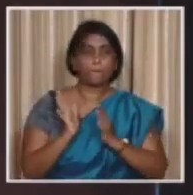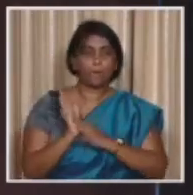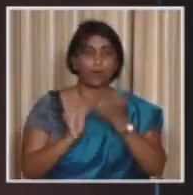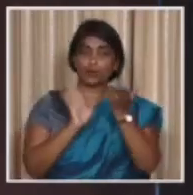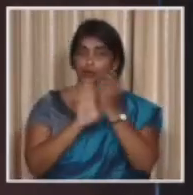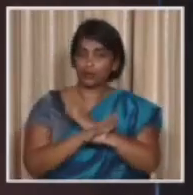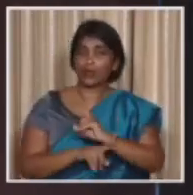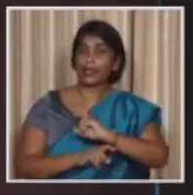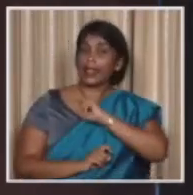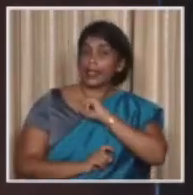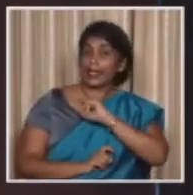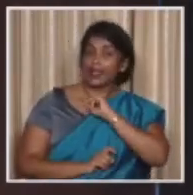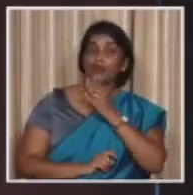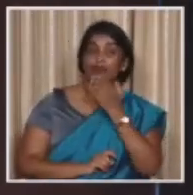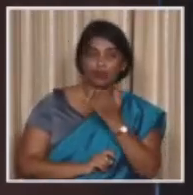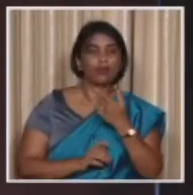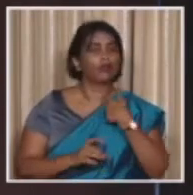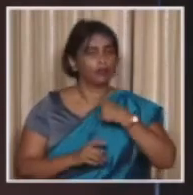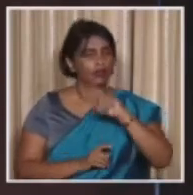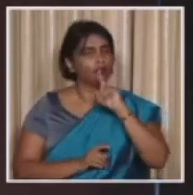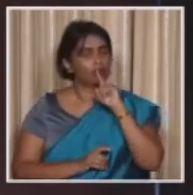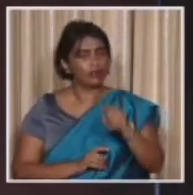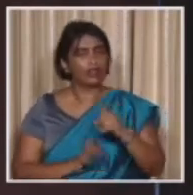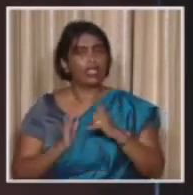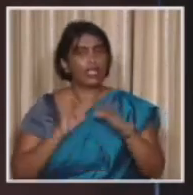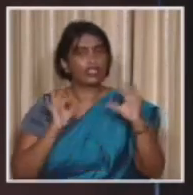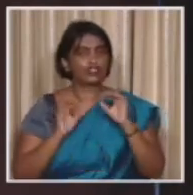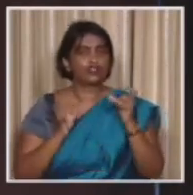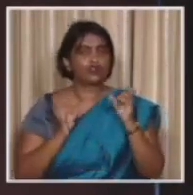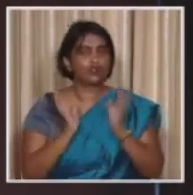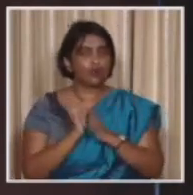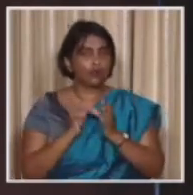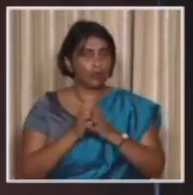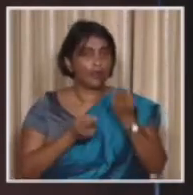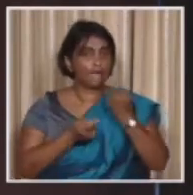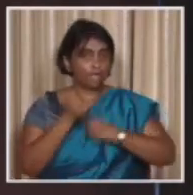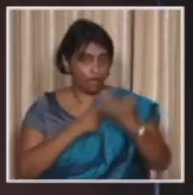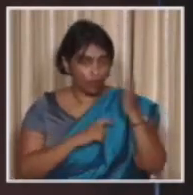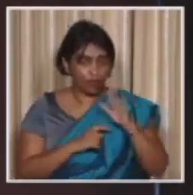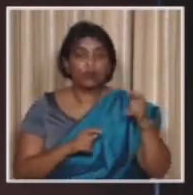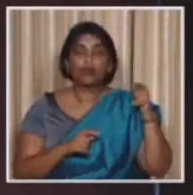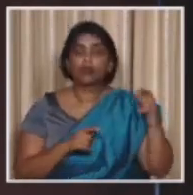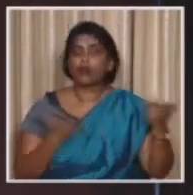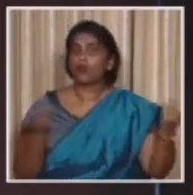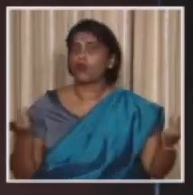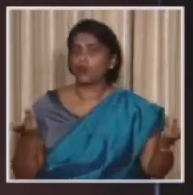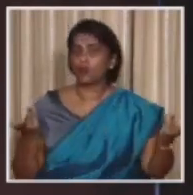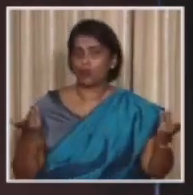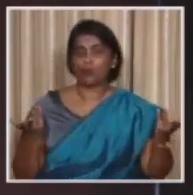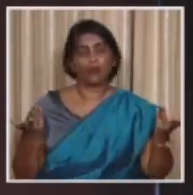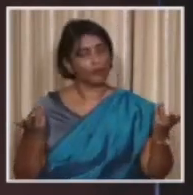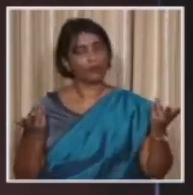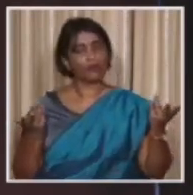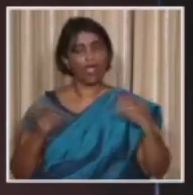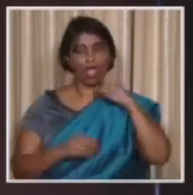පහුගිය දවස්වල කෑ ගැව්වනේ. එතකොට මං අහනවා ඉන්ෂුරන්ස් කෝපරේෂන් එක විකුණන්න සූදානම්ක් තියෙනවලු. එතකොට කො? එතකොට මේ